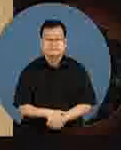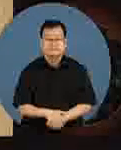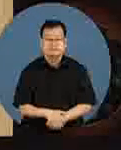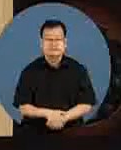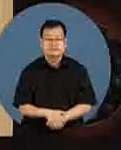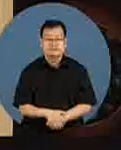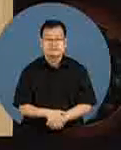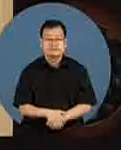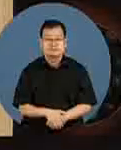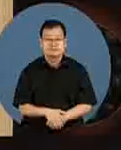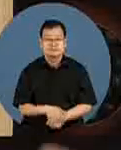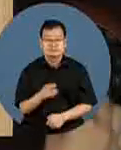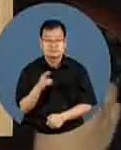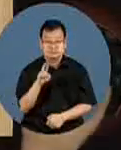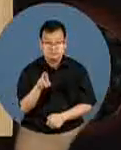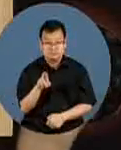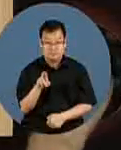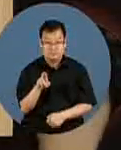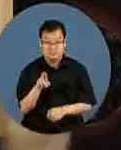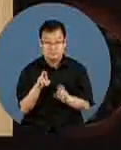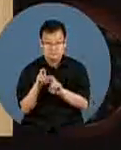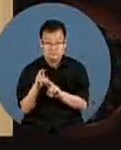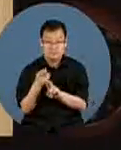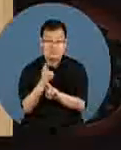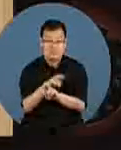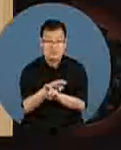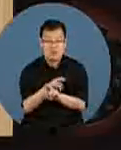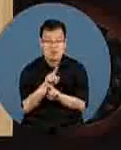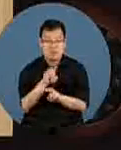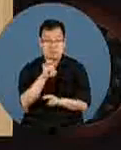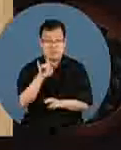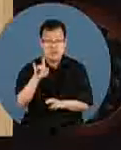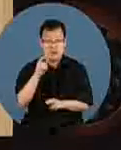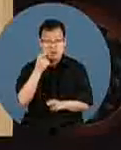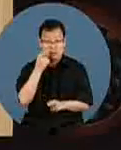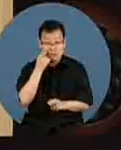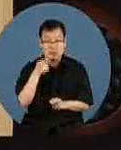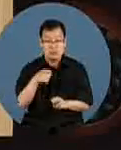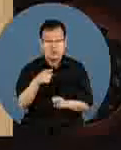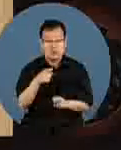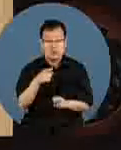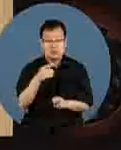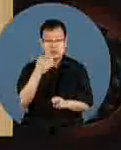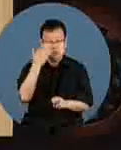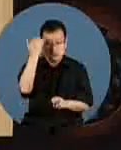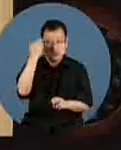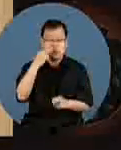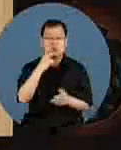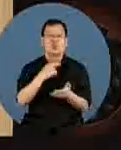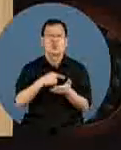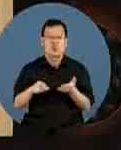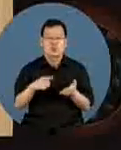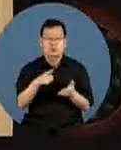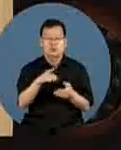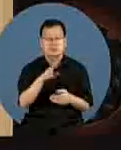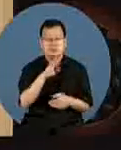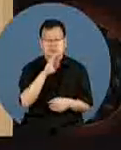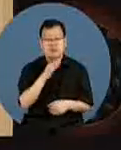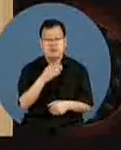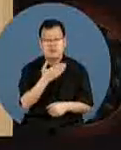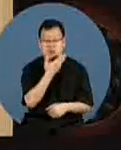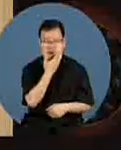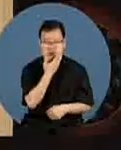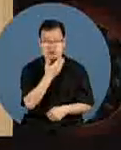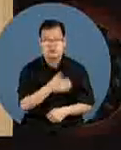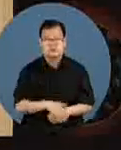하나 밀어두고 껴붙여가지고, 네. 거기서 패를 못한다면, 손해를 본 거죠. 변에서 한점 네. 버린 것이 컸죠.